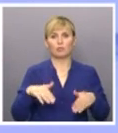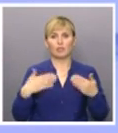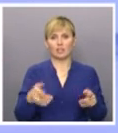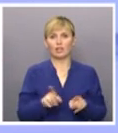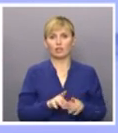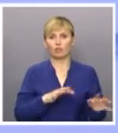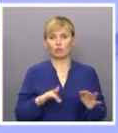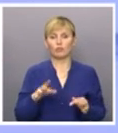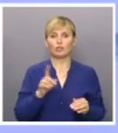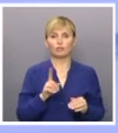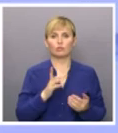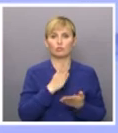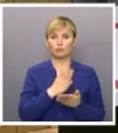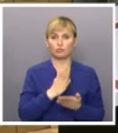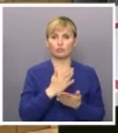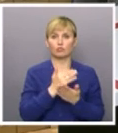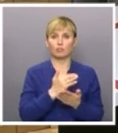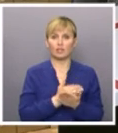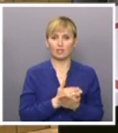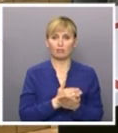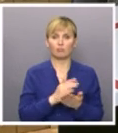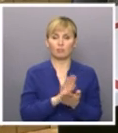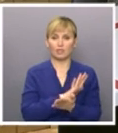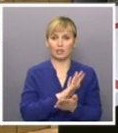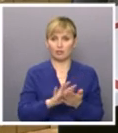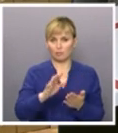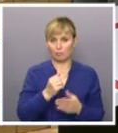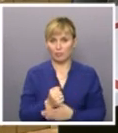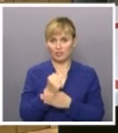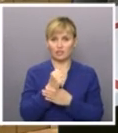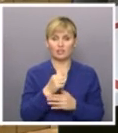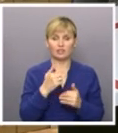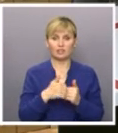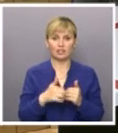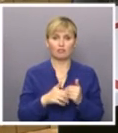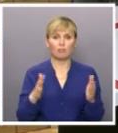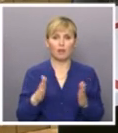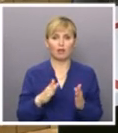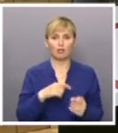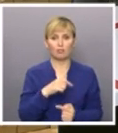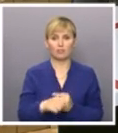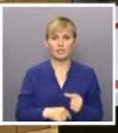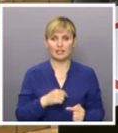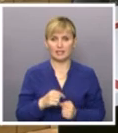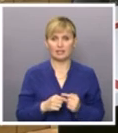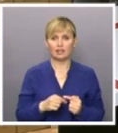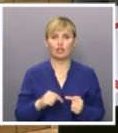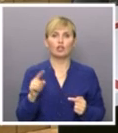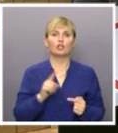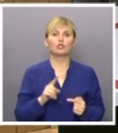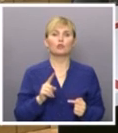что существуют же программы, грантовые программы поддержки среднего и малого бизнеса, там же Европейский банк развития, да, чтобы